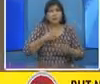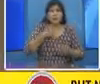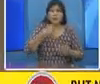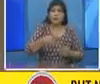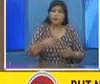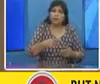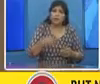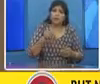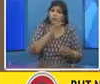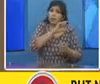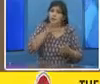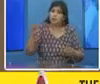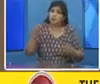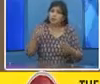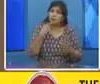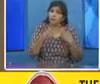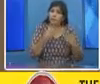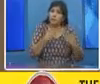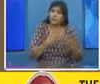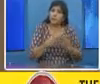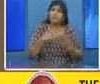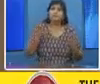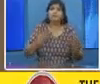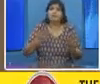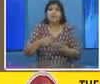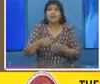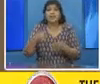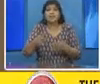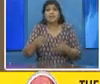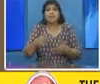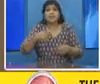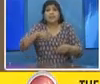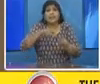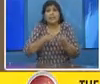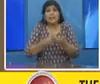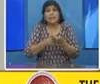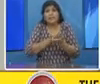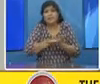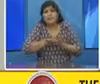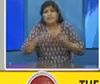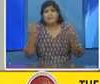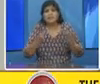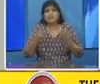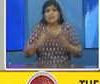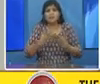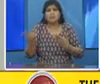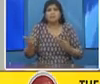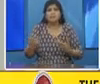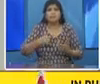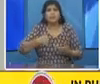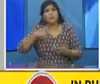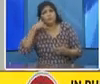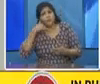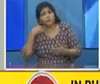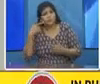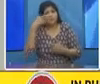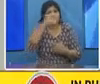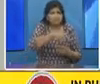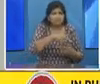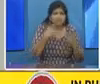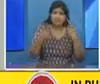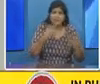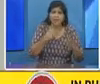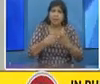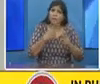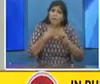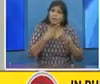पर चर्चा हो रही है कि आखिर ये साल बीतेगा। कोई किसी को फोन भी कर रहा है